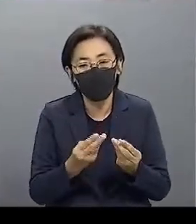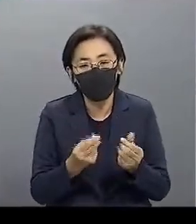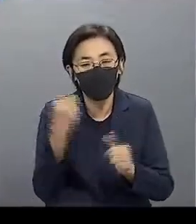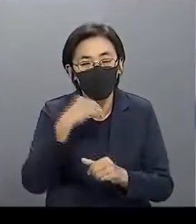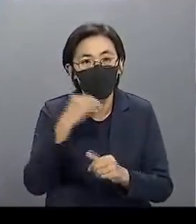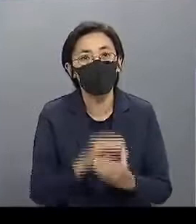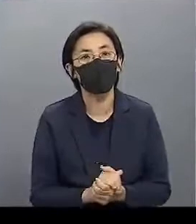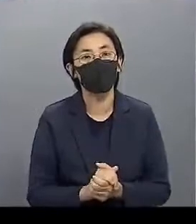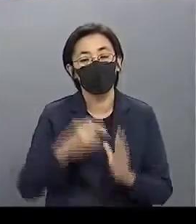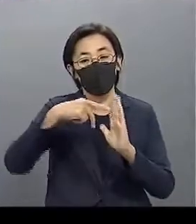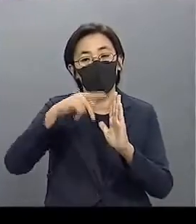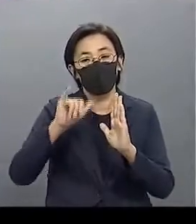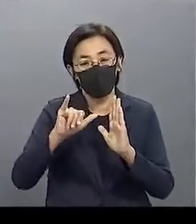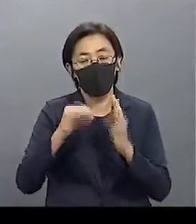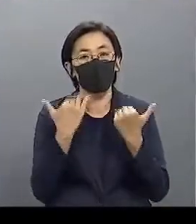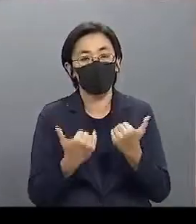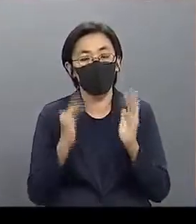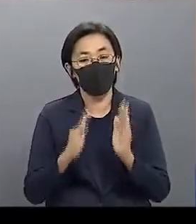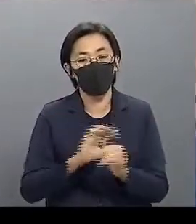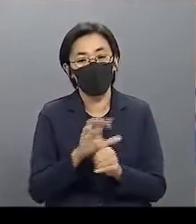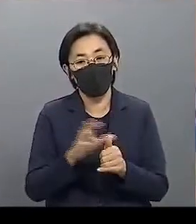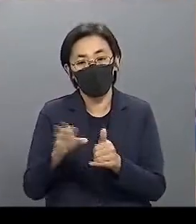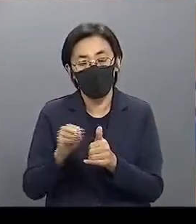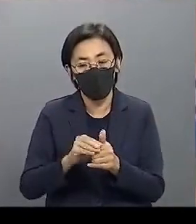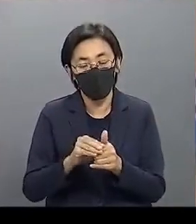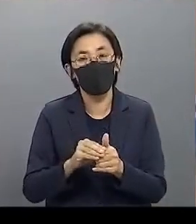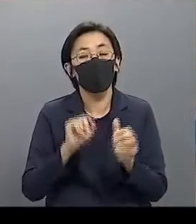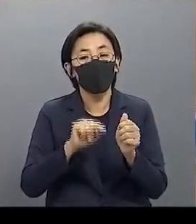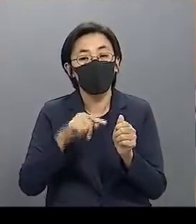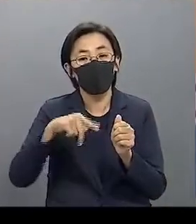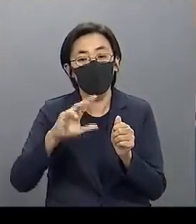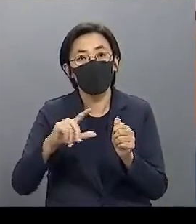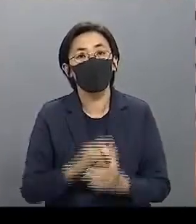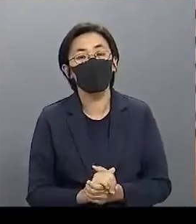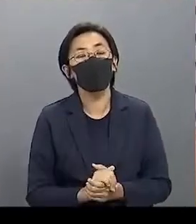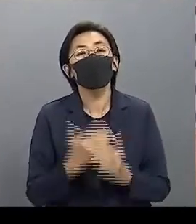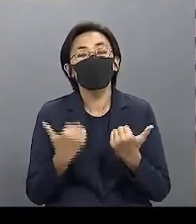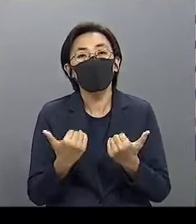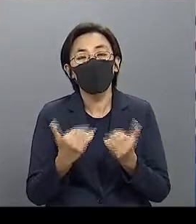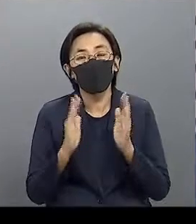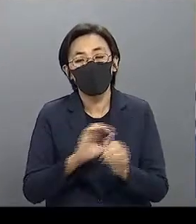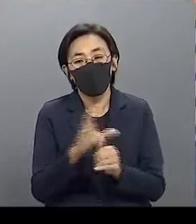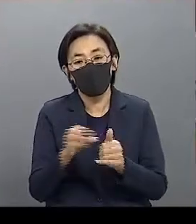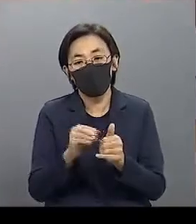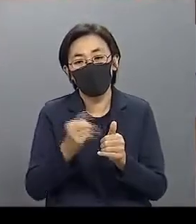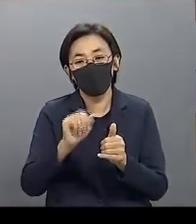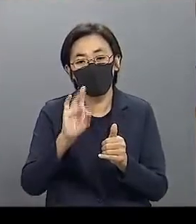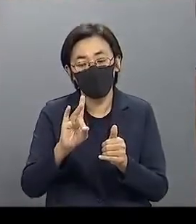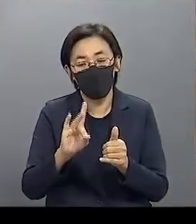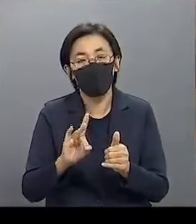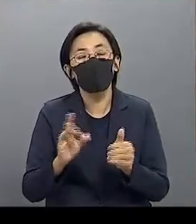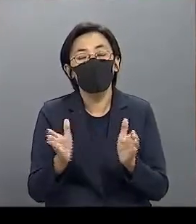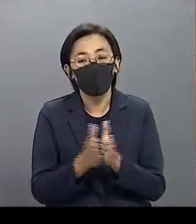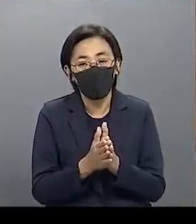ค่ะยังพบผู้ป่วยต่อเนื่องในอำเภอภูซางมีผู้ป่วยใหม่เพิ่ม18คนทำให้ผู้ติดเชื้อสะสมรวม162ค